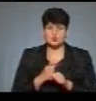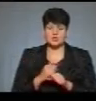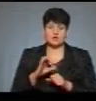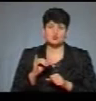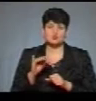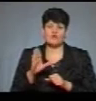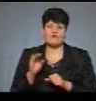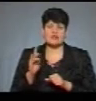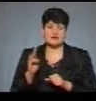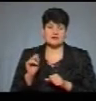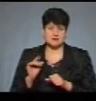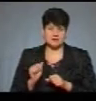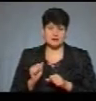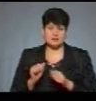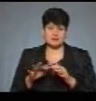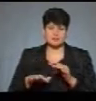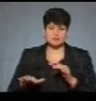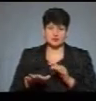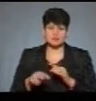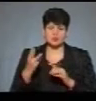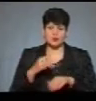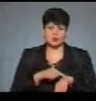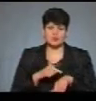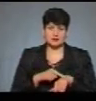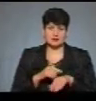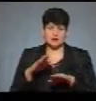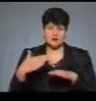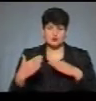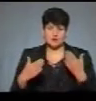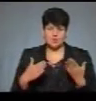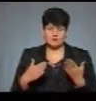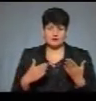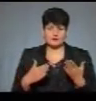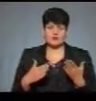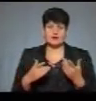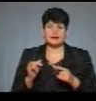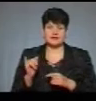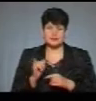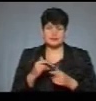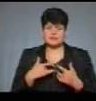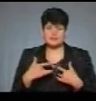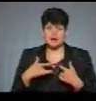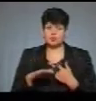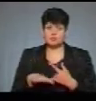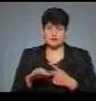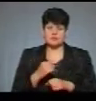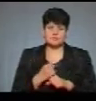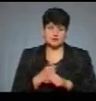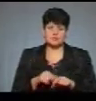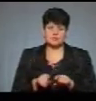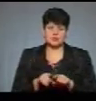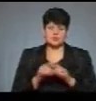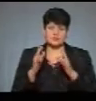це до годинника тристороннього по бульвару Шевченка. І, звичайно, на театральному майдані працює також